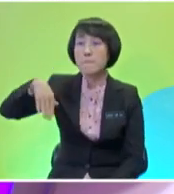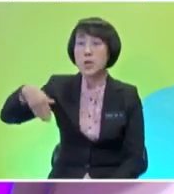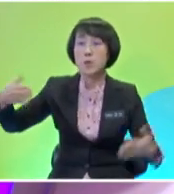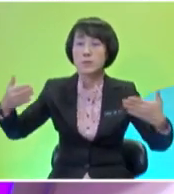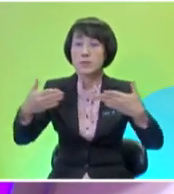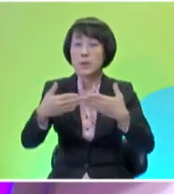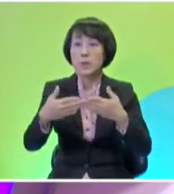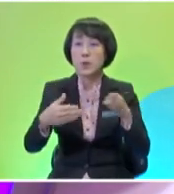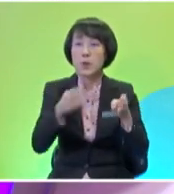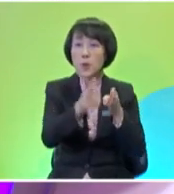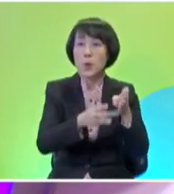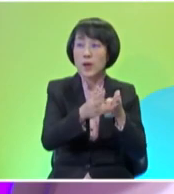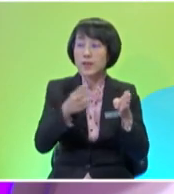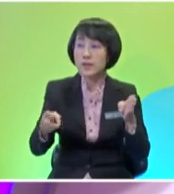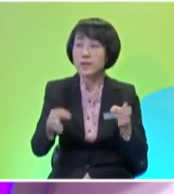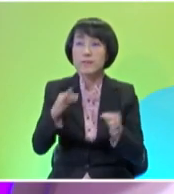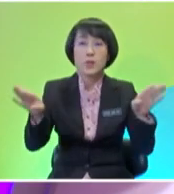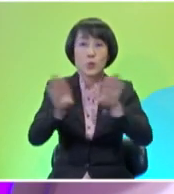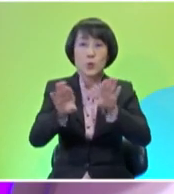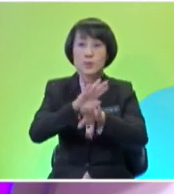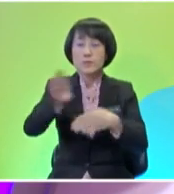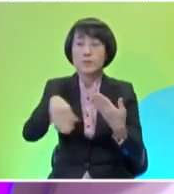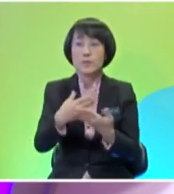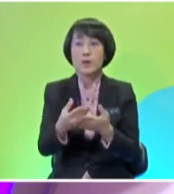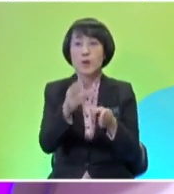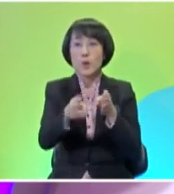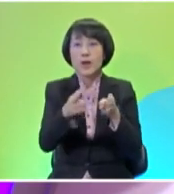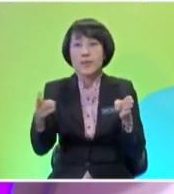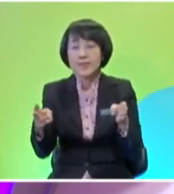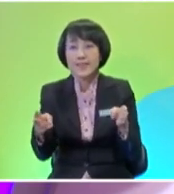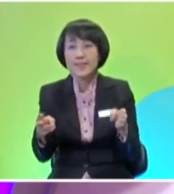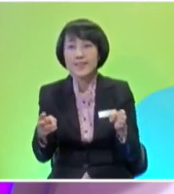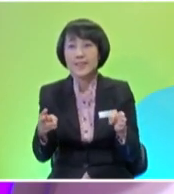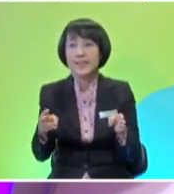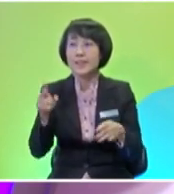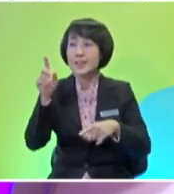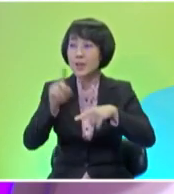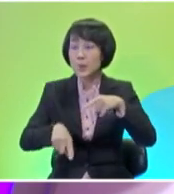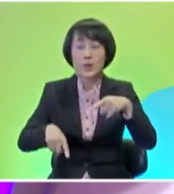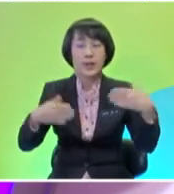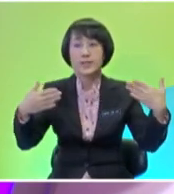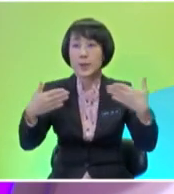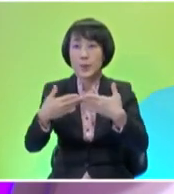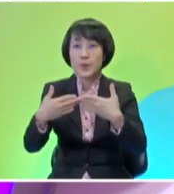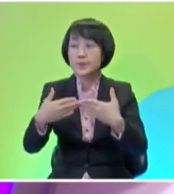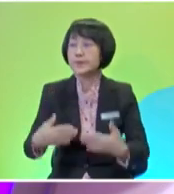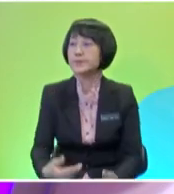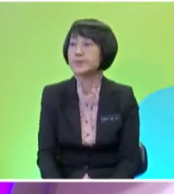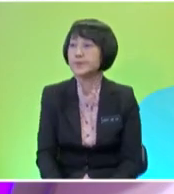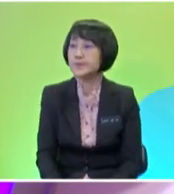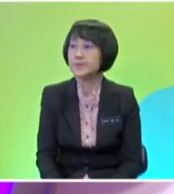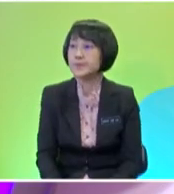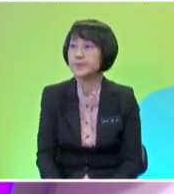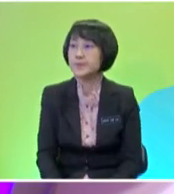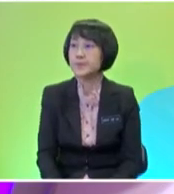Oh, betul juga. Sebab kalau Ifan dah tutup semua, nanti wayar ni kita tak tahu nak sambung macam mana. Okey, jadi kita lekatkan bahagian yang